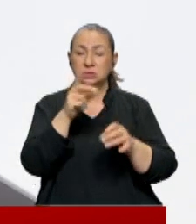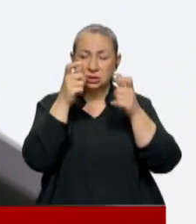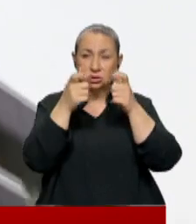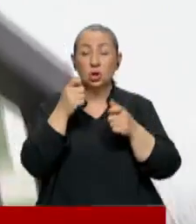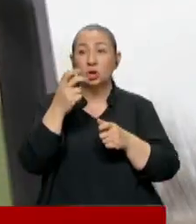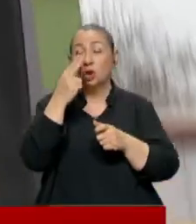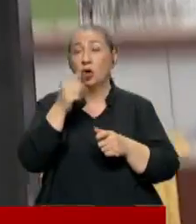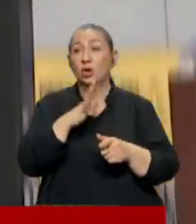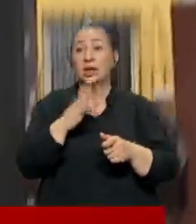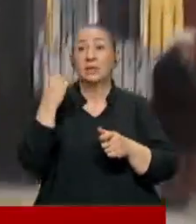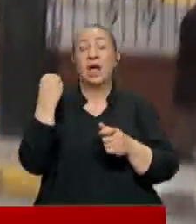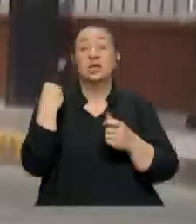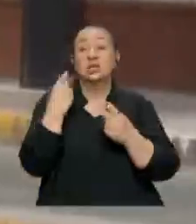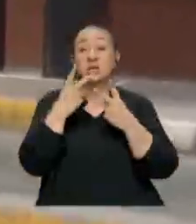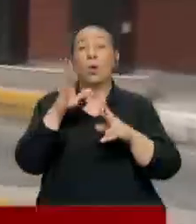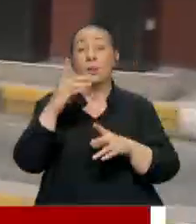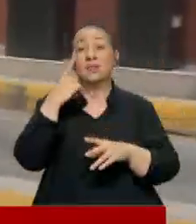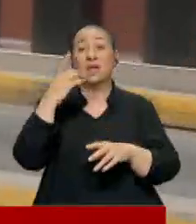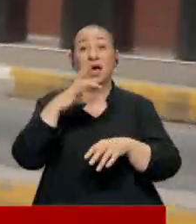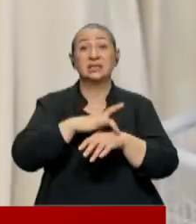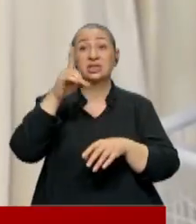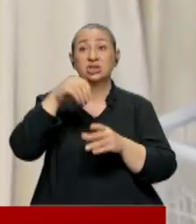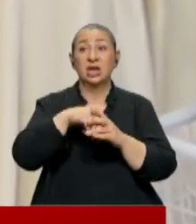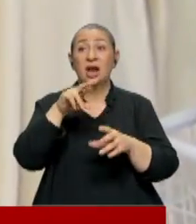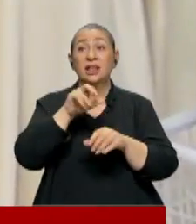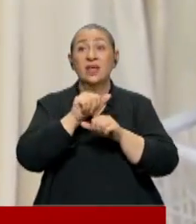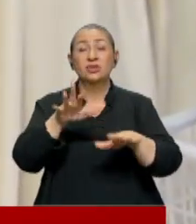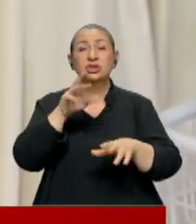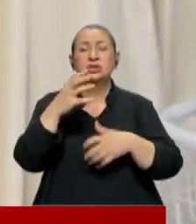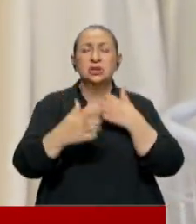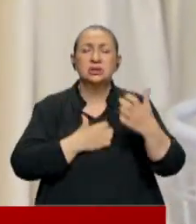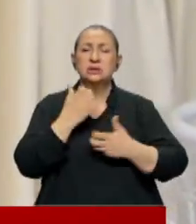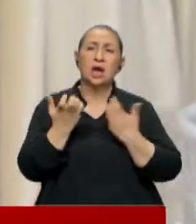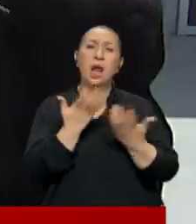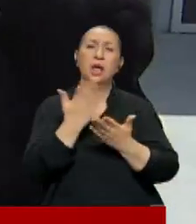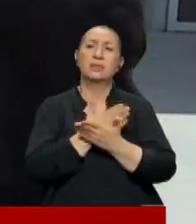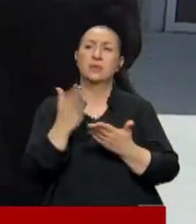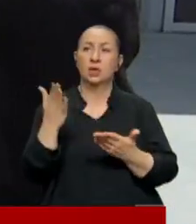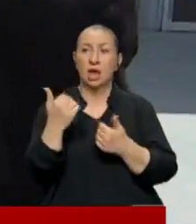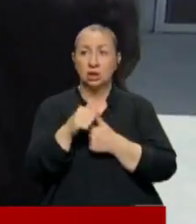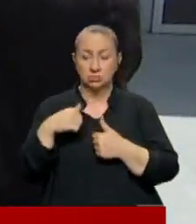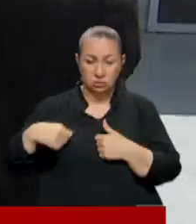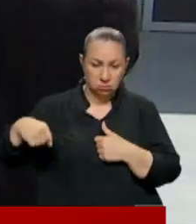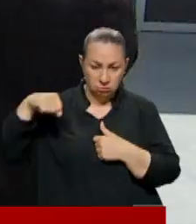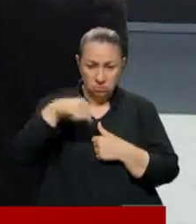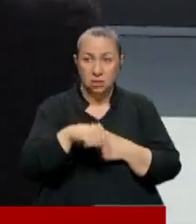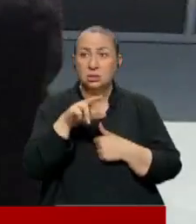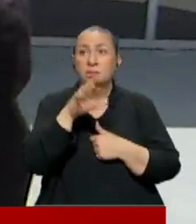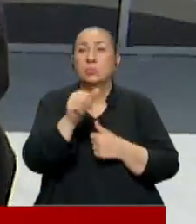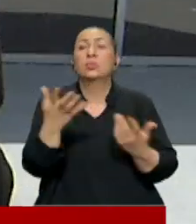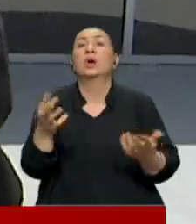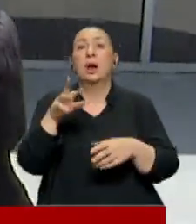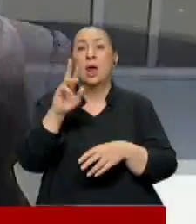Köroğlu'ndan yeni bir açıklama yok ama Devlet hastanelerindeki randevu çilesi hala devam ediyor eşimi götürdüm randevu